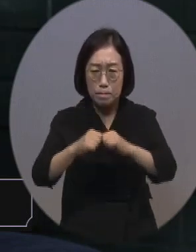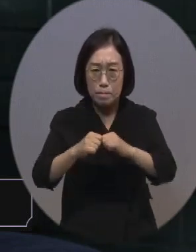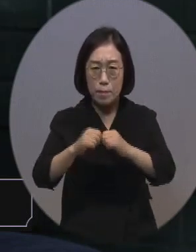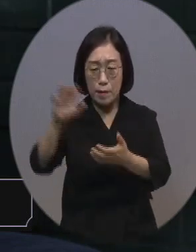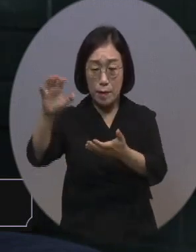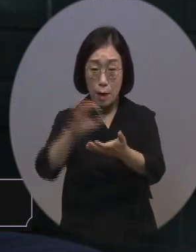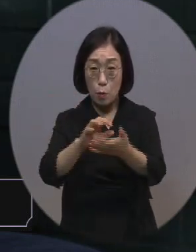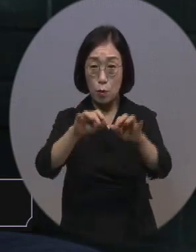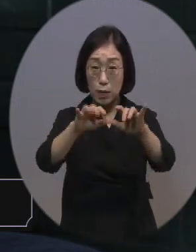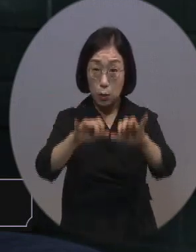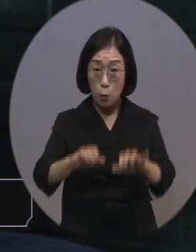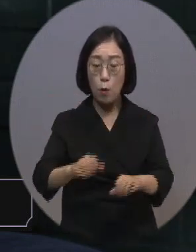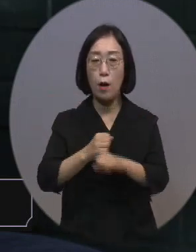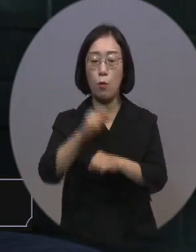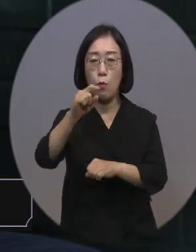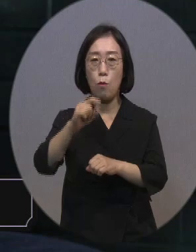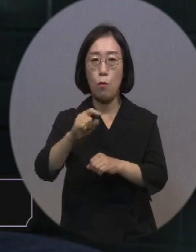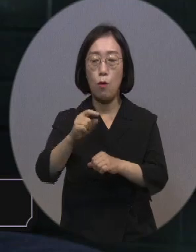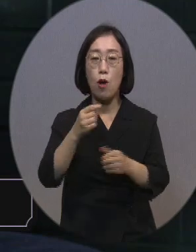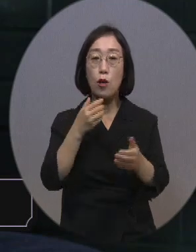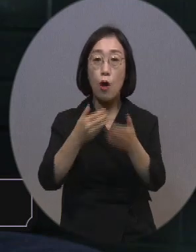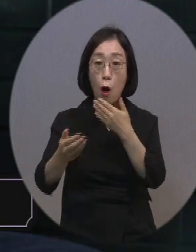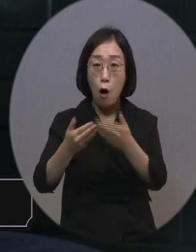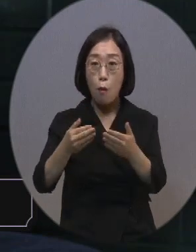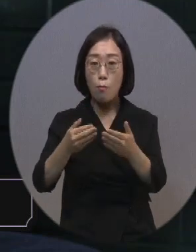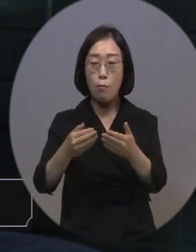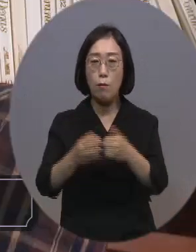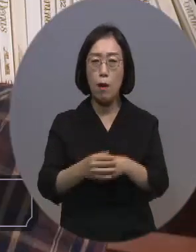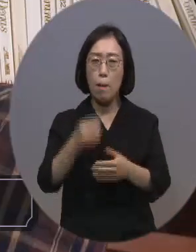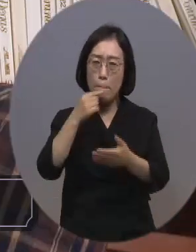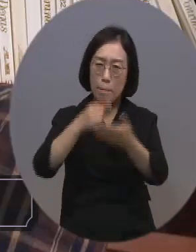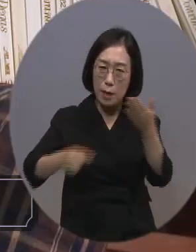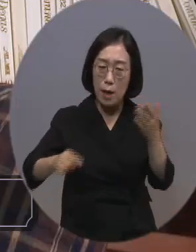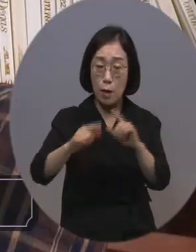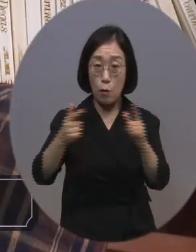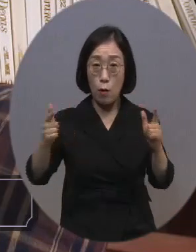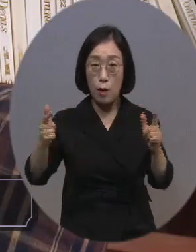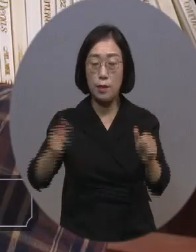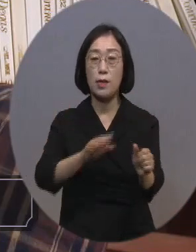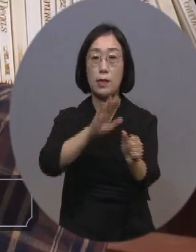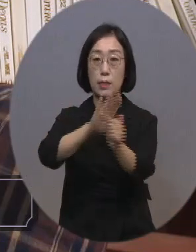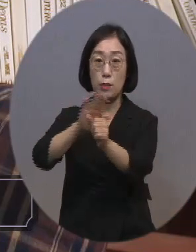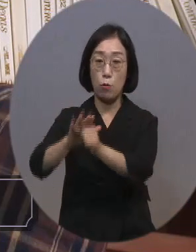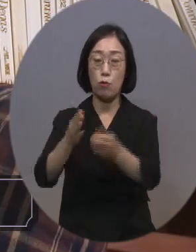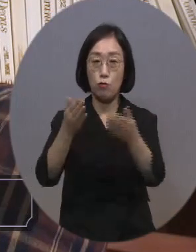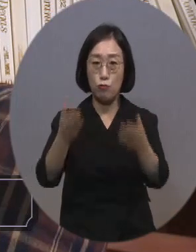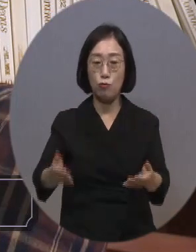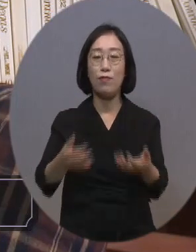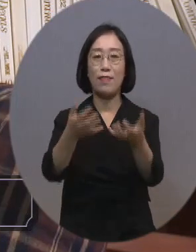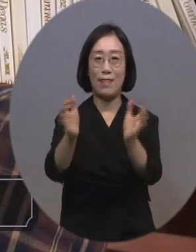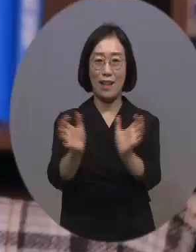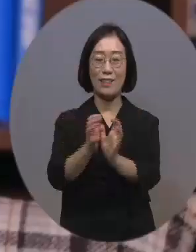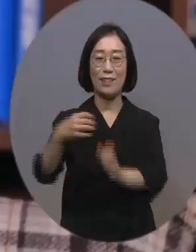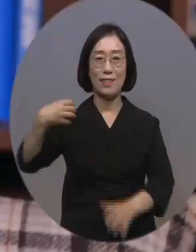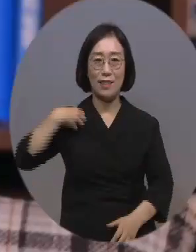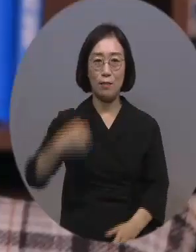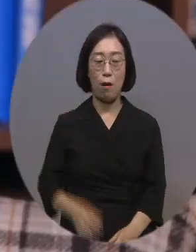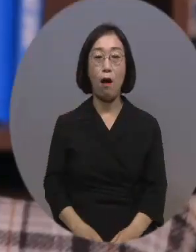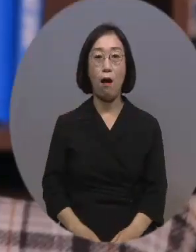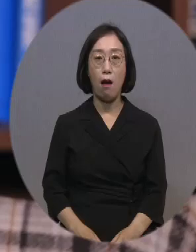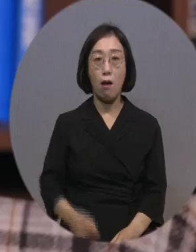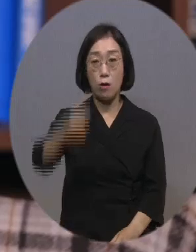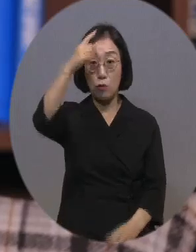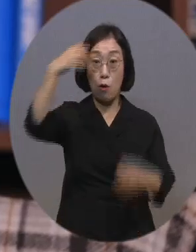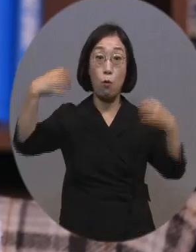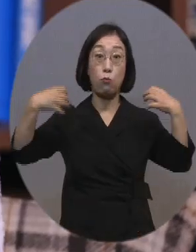이제 북한에서 겪었던 인권 피해자들을 지원을 하고 있는 단체입니다. 아, 이게 우리 국가기관입니까?